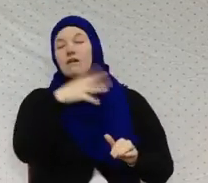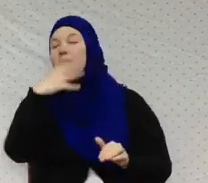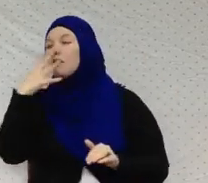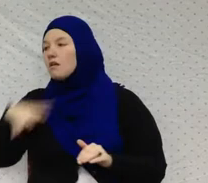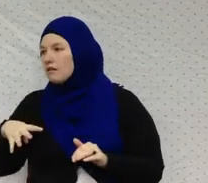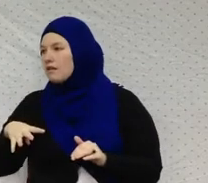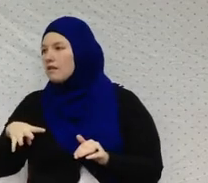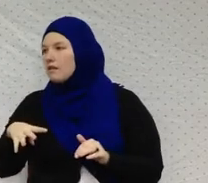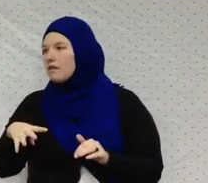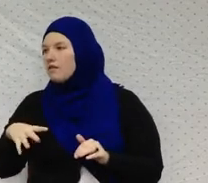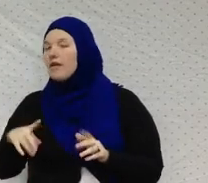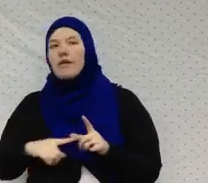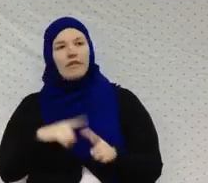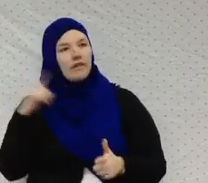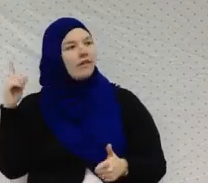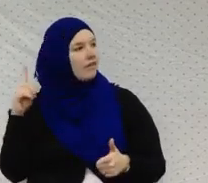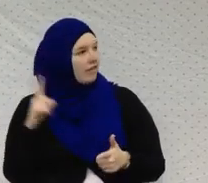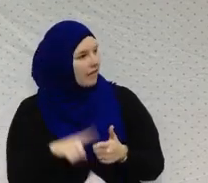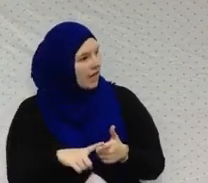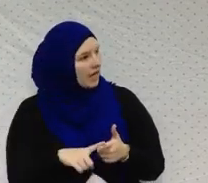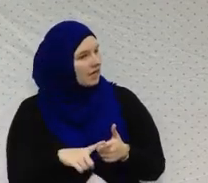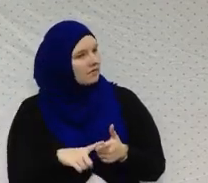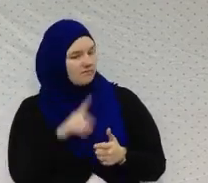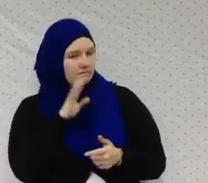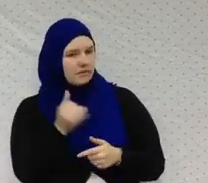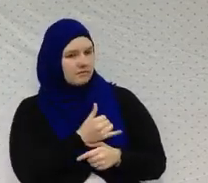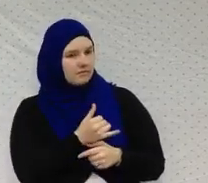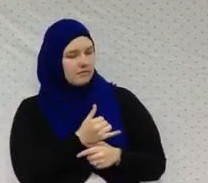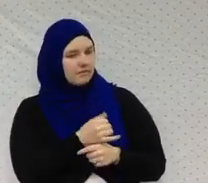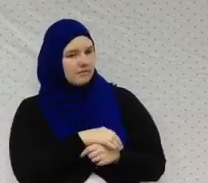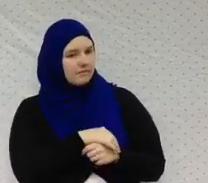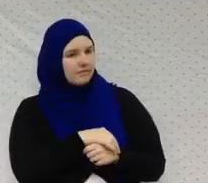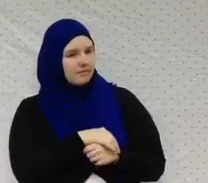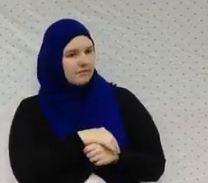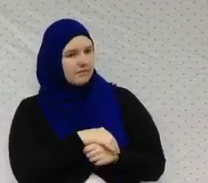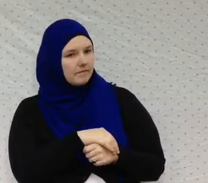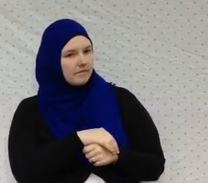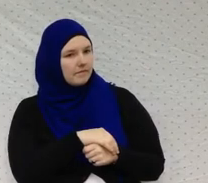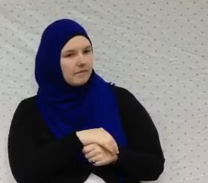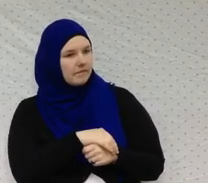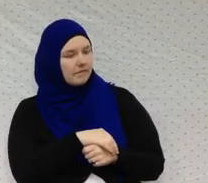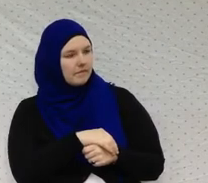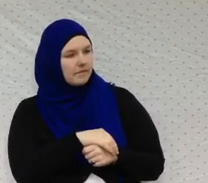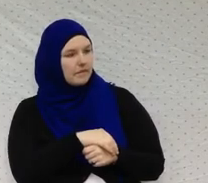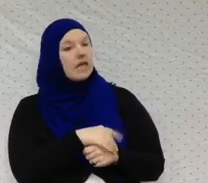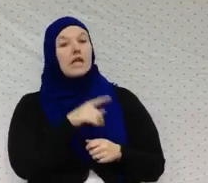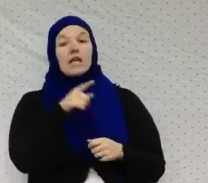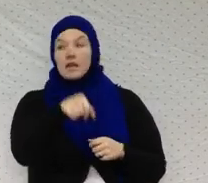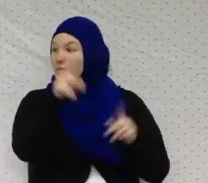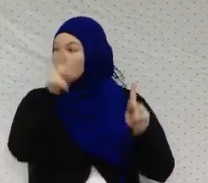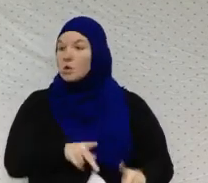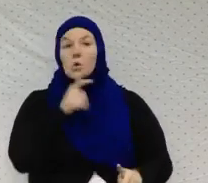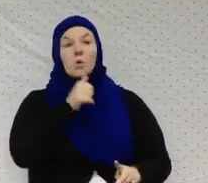فَمَنْ أَعْرَضَ عَنْ ذِكْرِي وَمَنْ أَعْرَضَ عَنْ ذِكْرِي فَإِنَّ لَهُ مَعِيشَةً